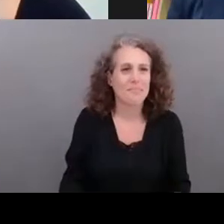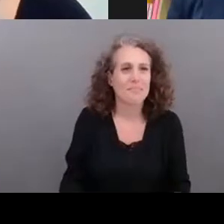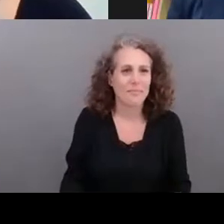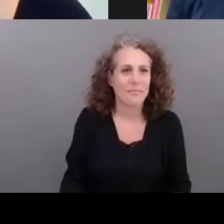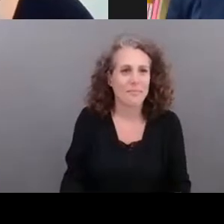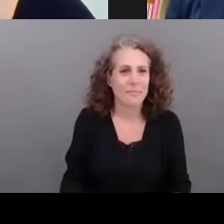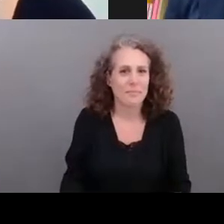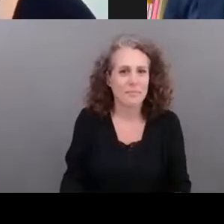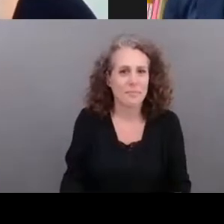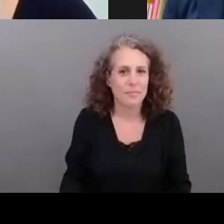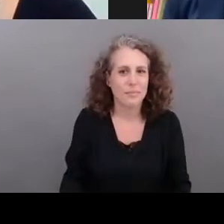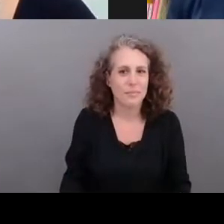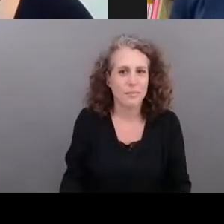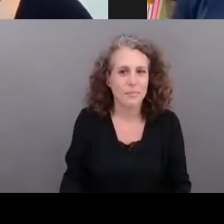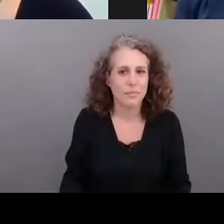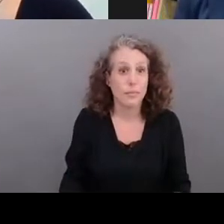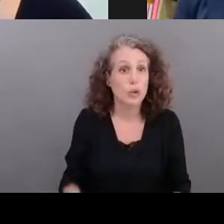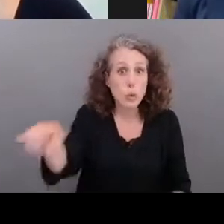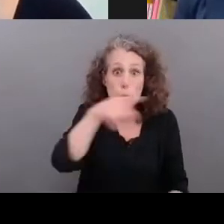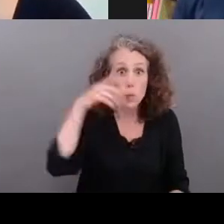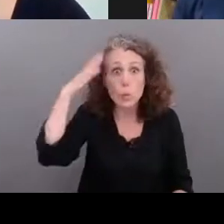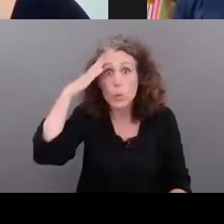sont posées. Vous l'aurez peut-être